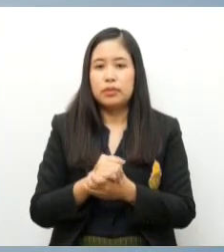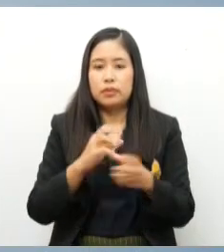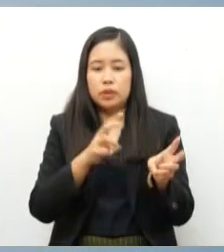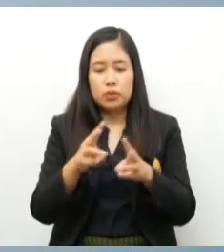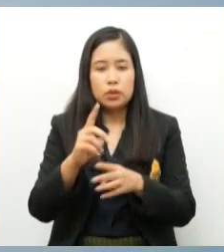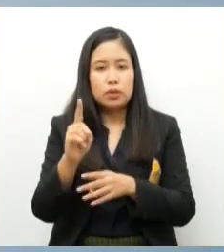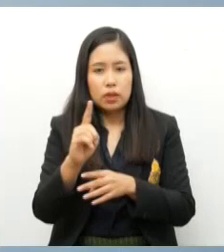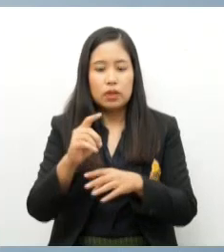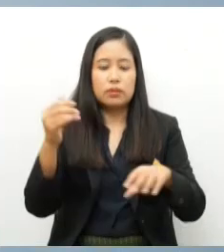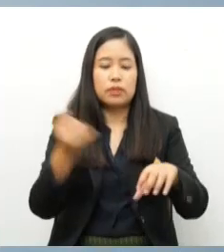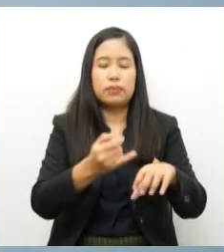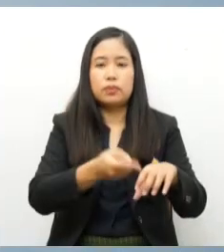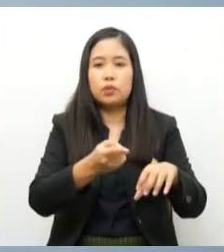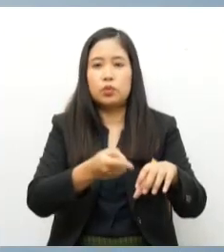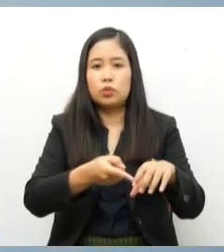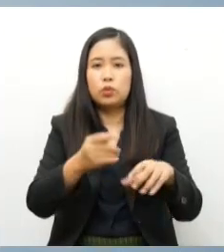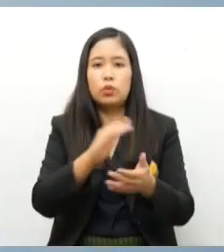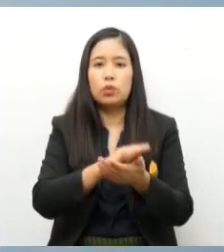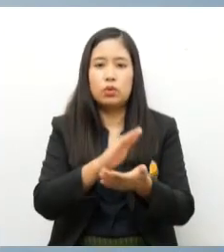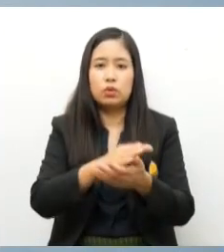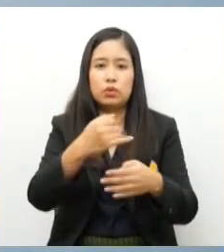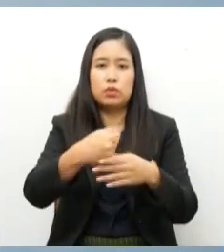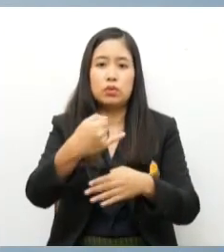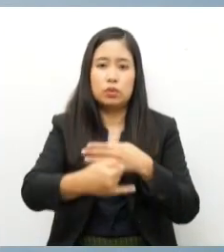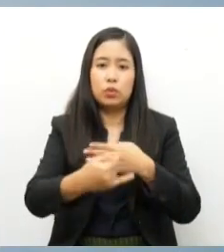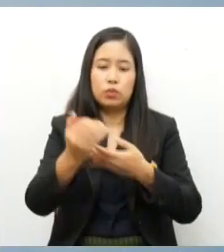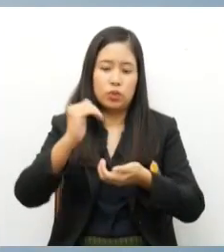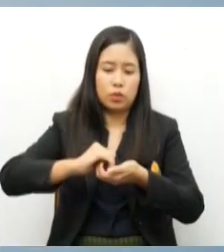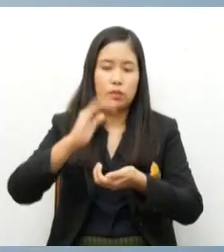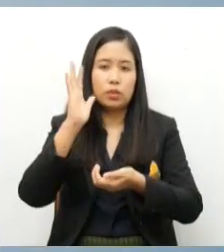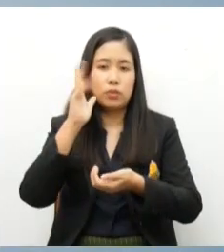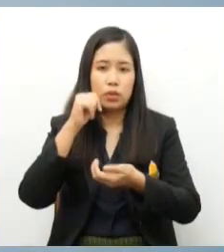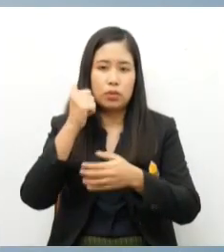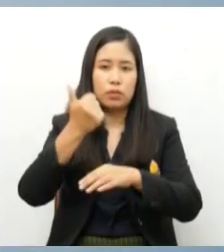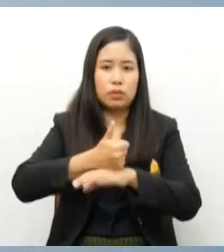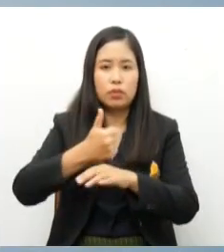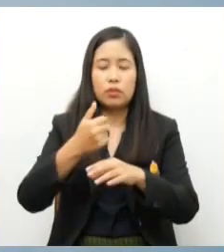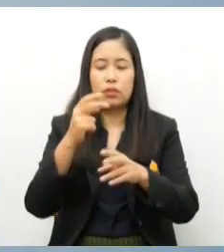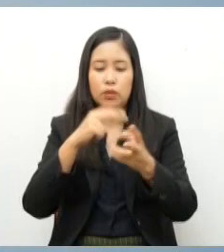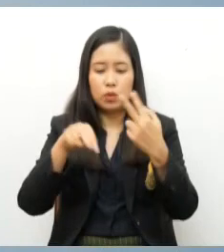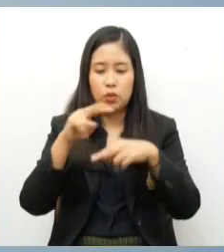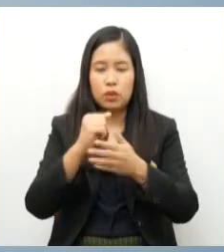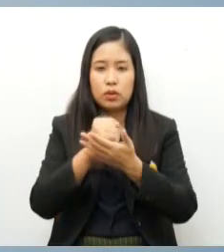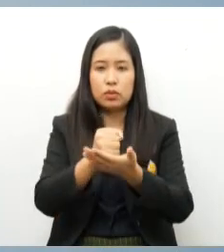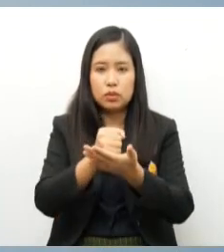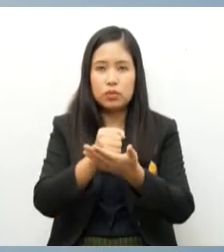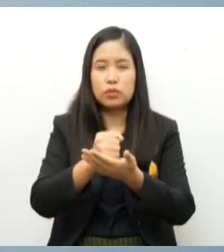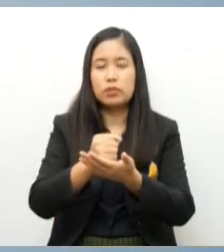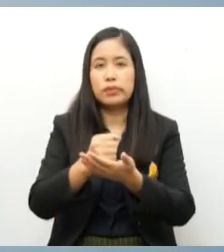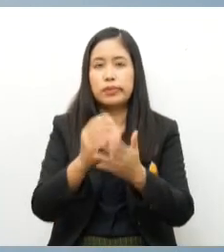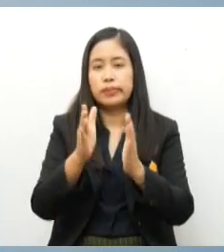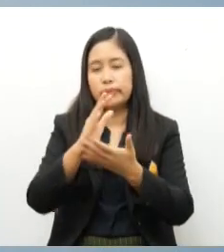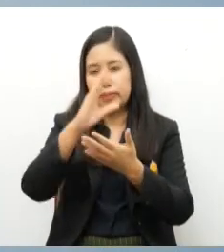ก็คงต้องฝากท่านผู้บริหารเพื่อนครูรวมถึงร่วมมือกับผู้ปกครองในการที่จะเฝ้าดูแลนะครับนักเรียนของพวกเรานะ